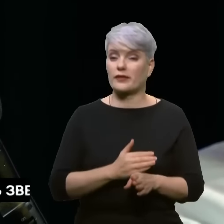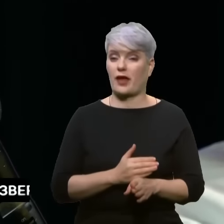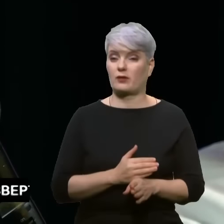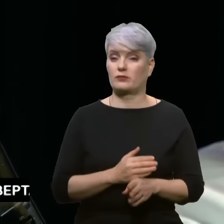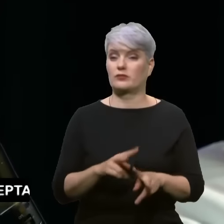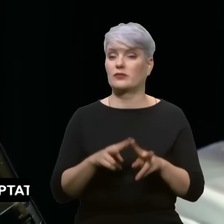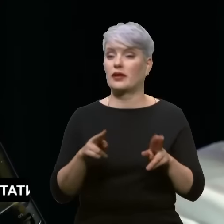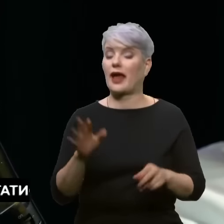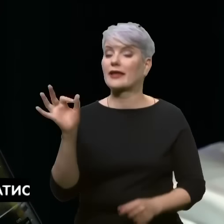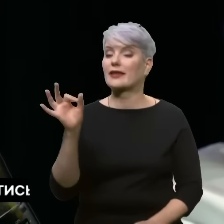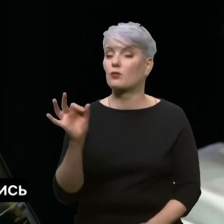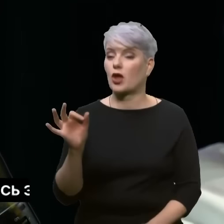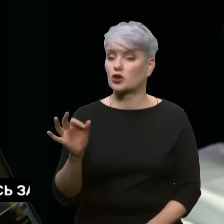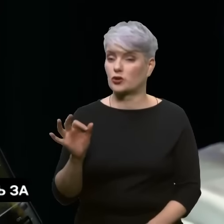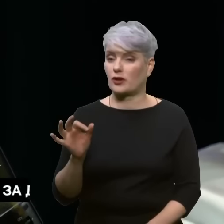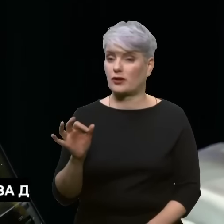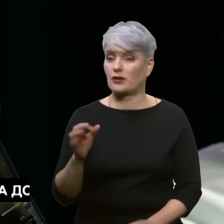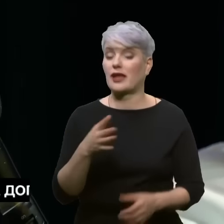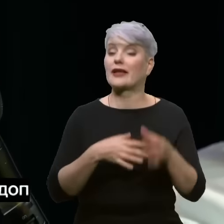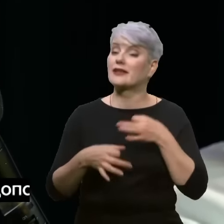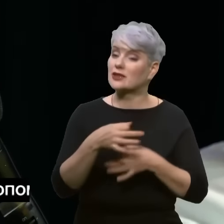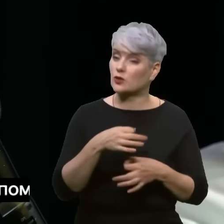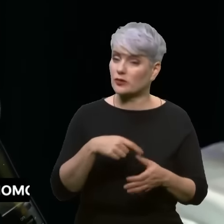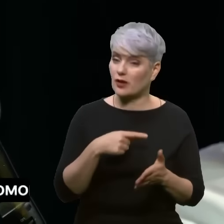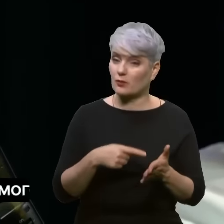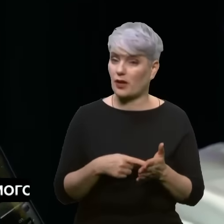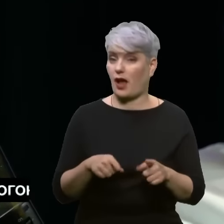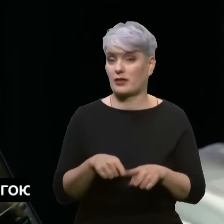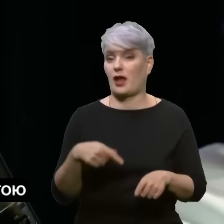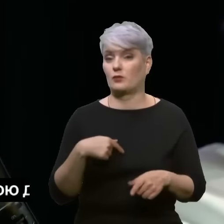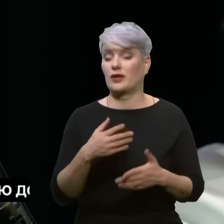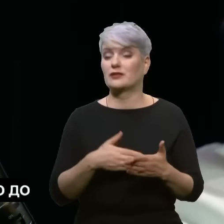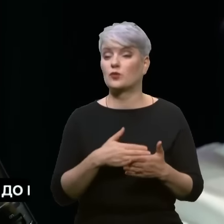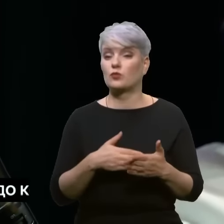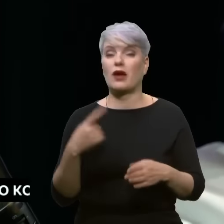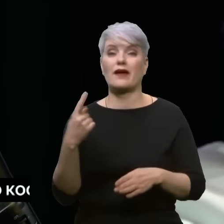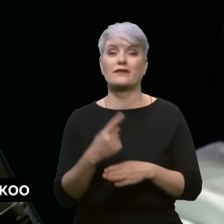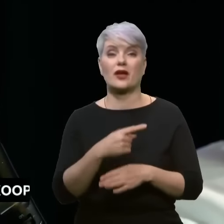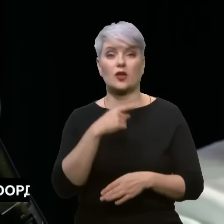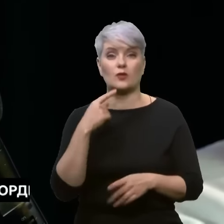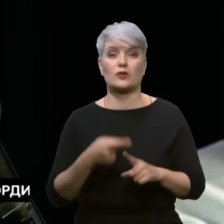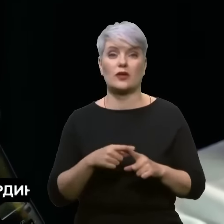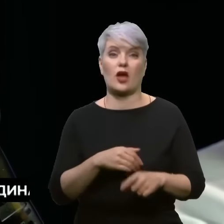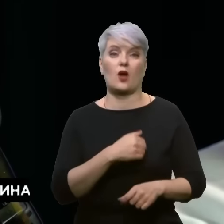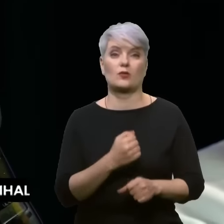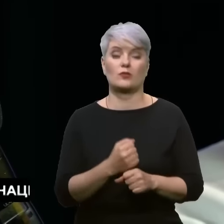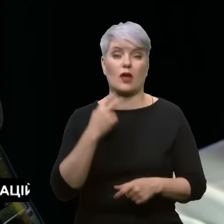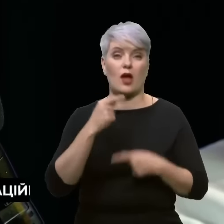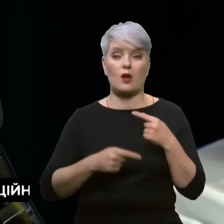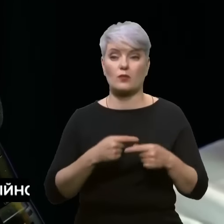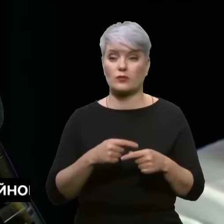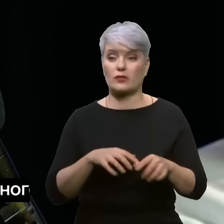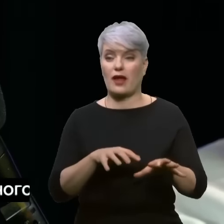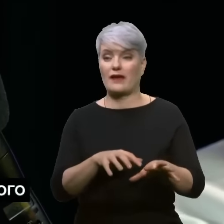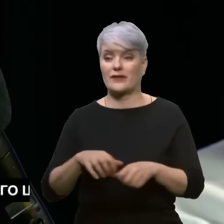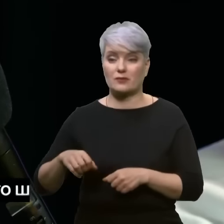моделлю Німеччини. Тим самим, це дискусійне питання, але тим самим ми зруйнуємо вето Росії, яка вона намагається зробити постійно. Вона відхватує шмат